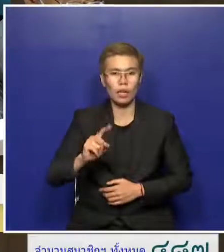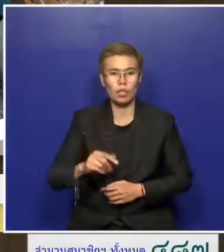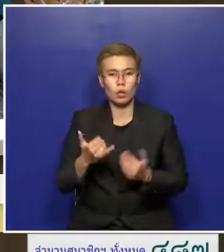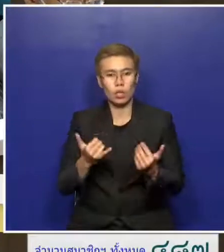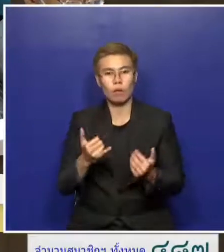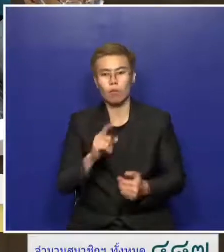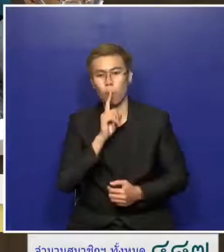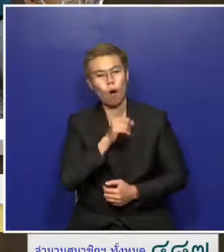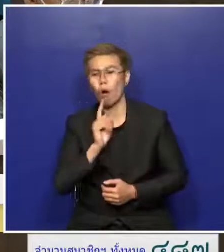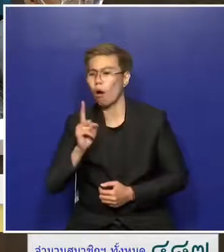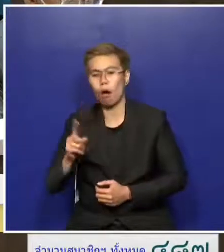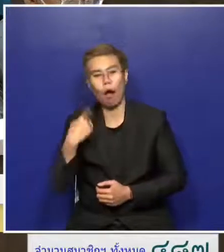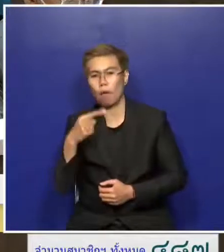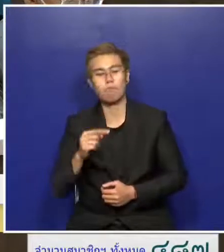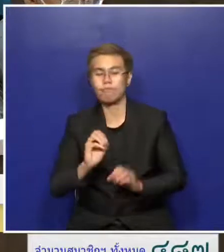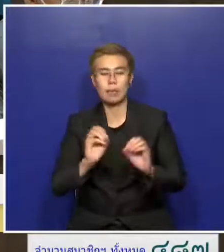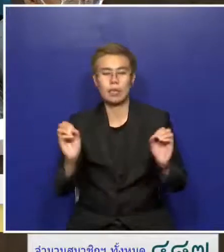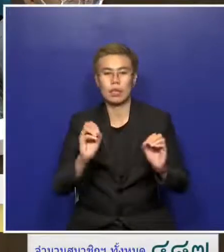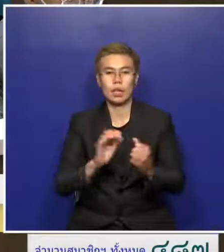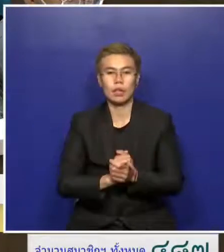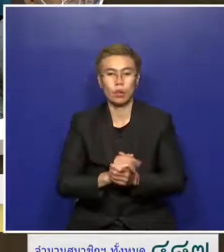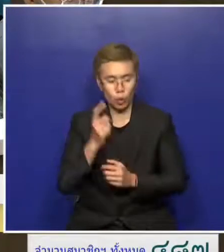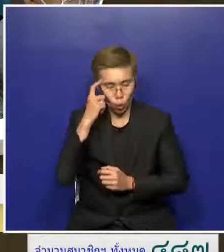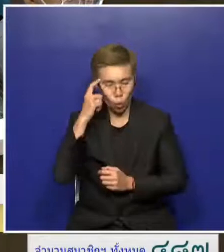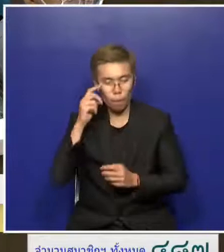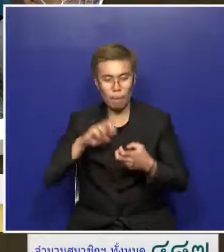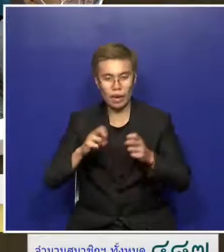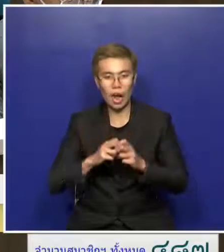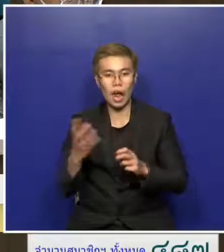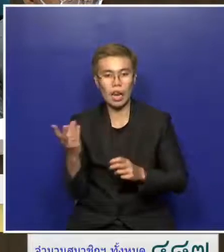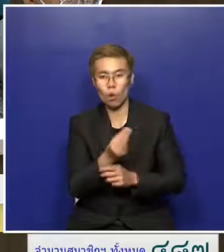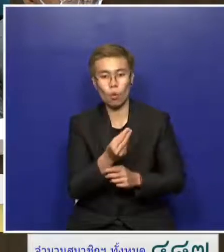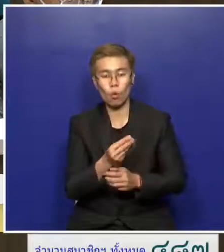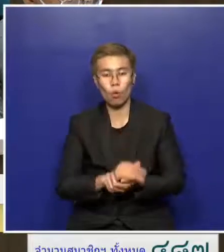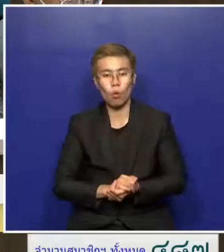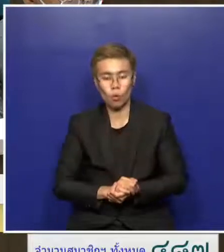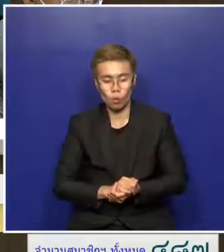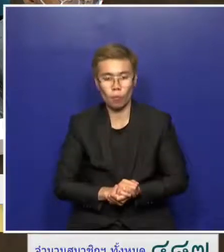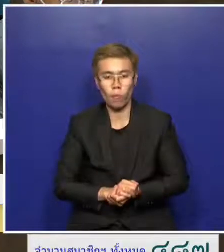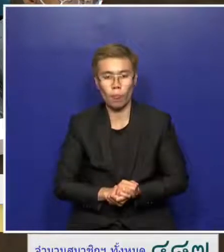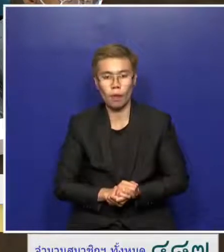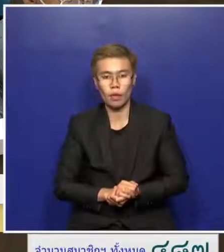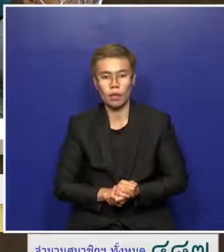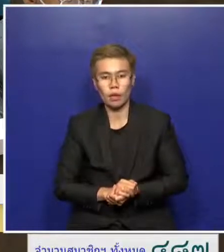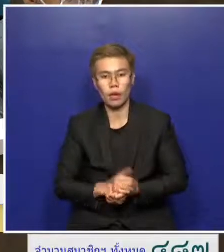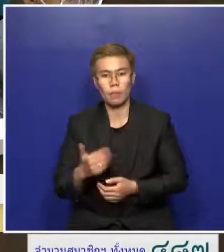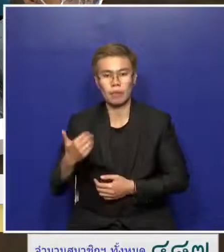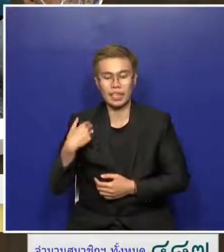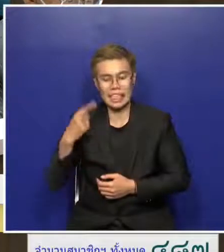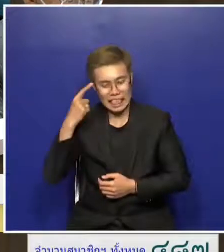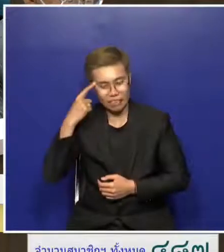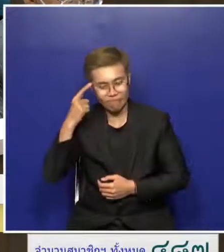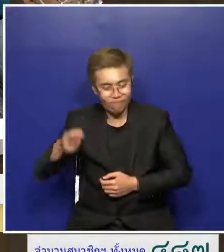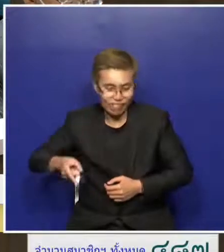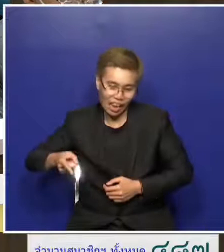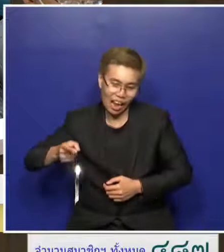ใครก็ถือว่ารู้ปัญหาได้รวดเร็วแม้ว่าจะชะรชใจไปสักนิดหนึ่แล้